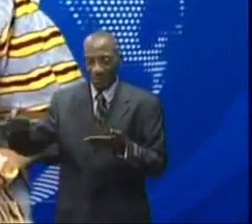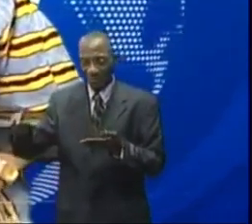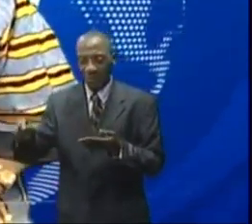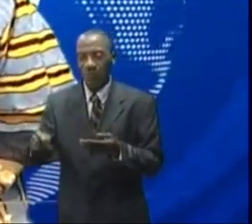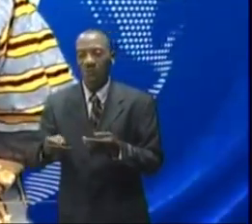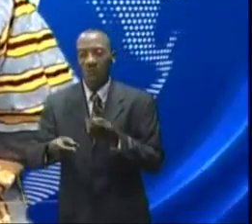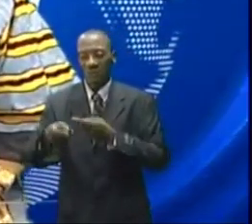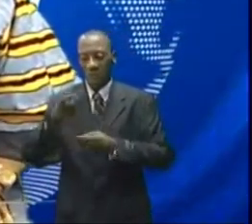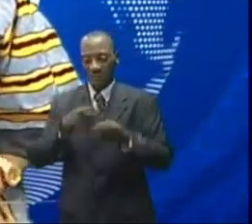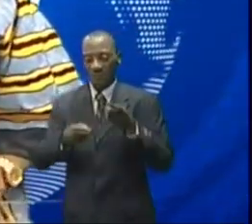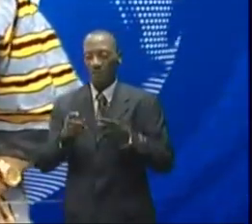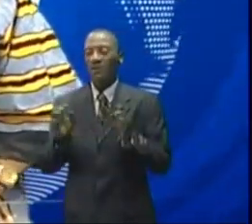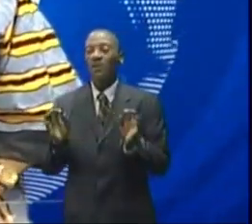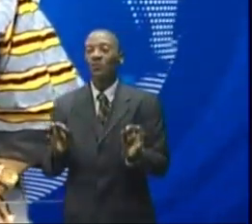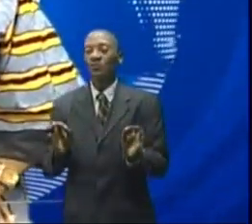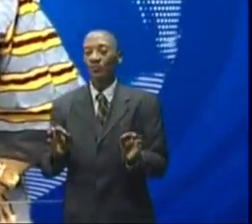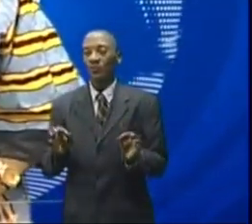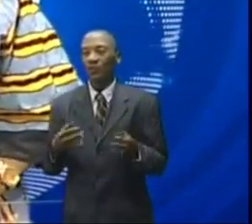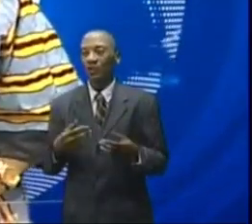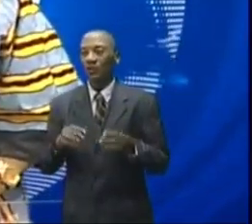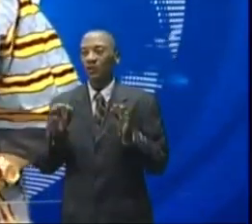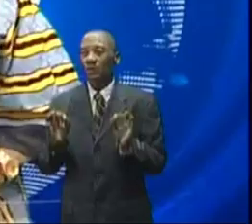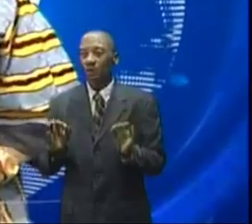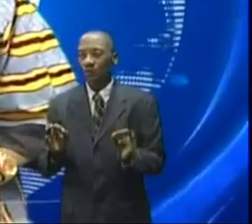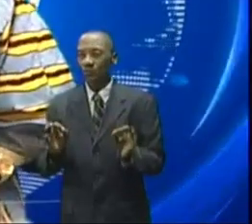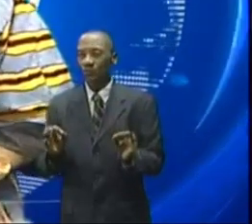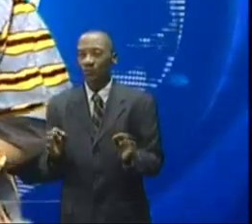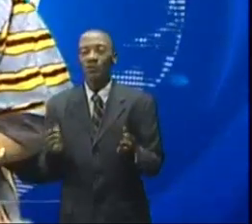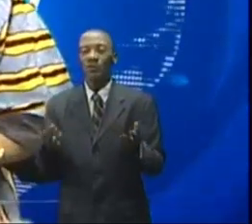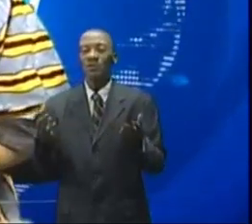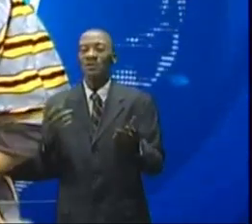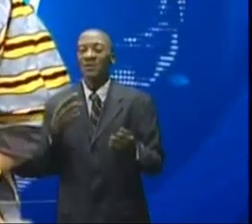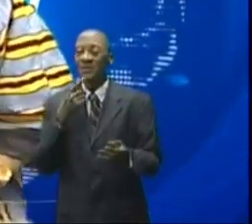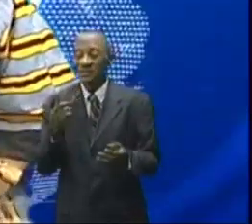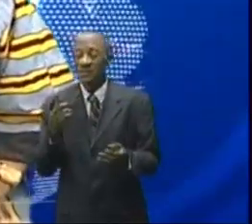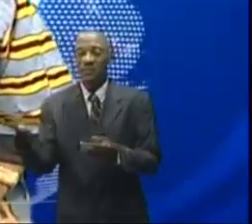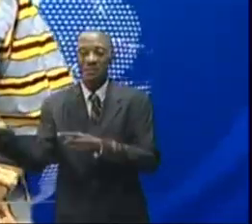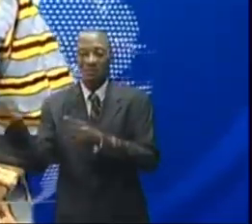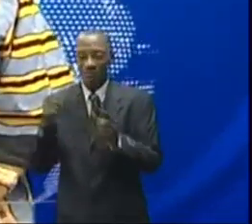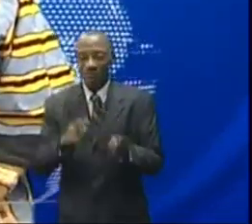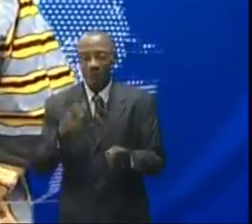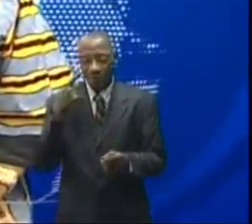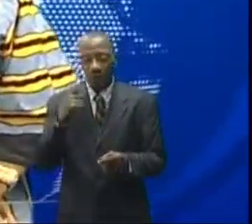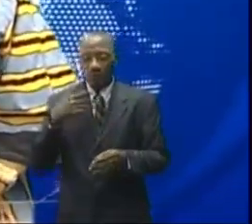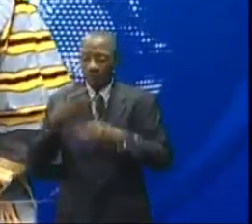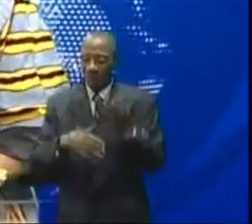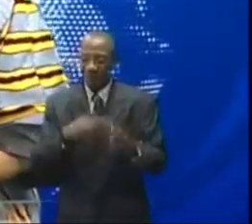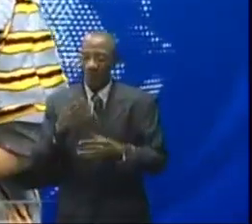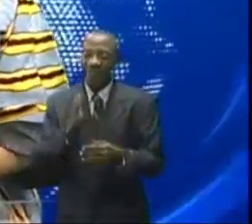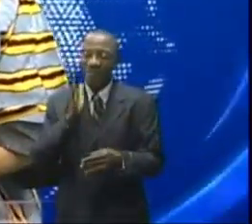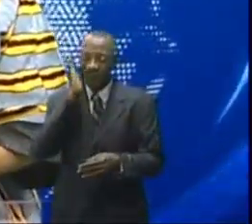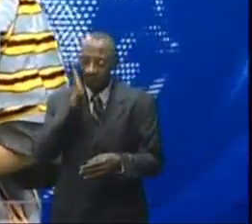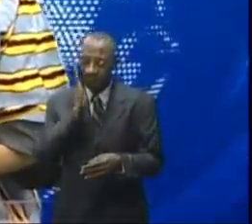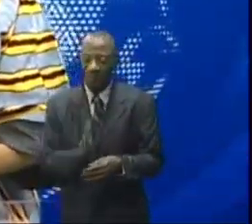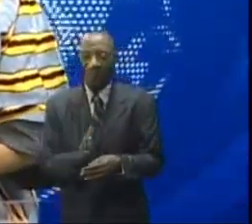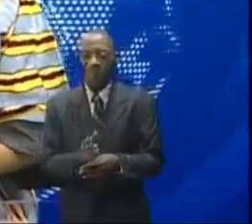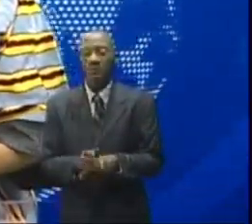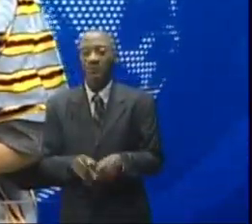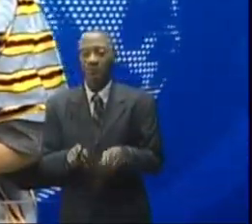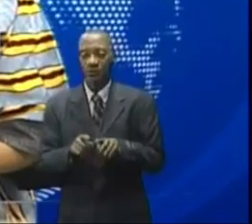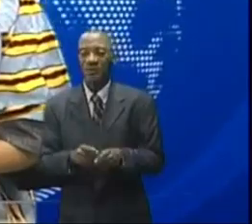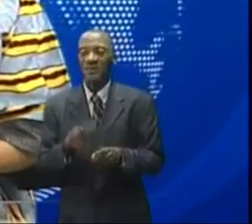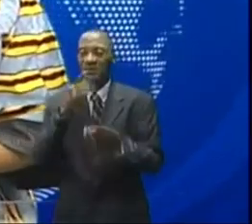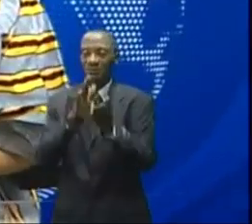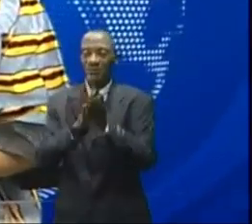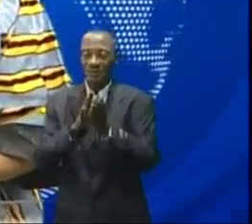de Kobil SA a promis de placer son curseur sur la bonne gouvernance, vision du chef de l'État au sein de cette société.